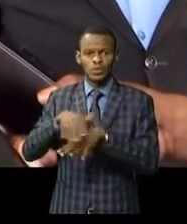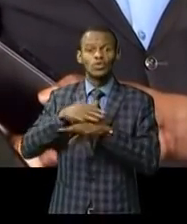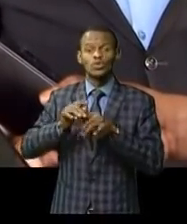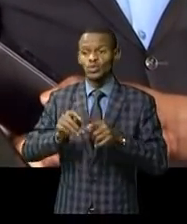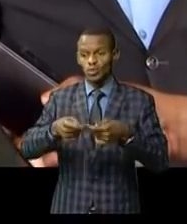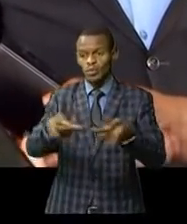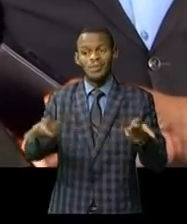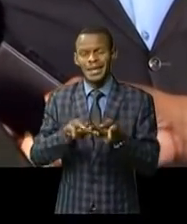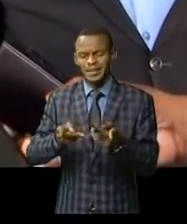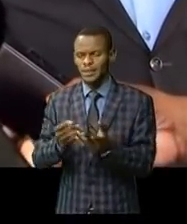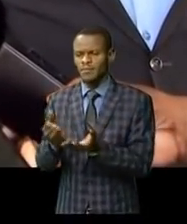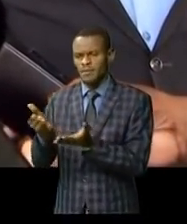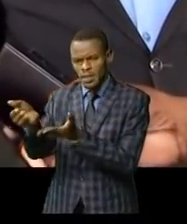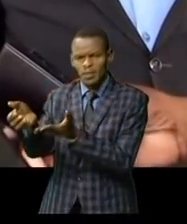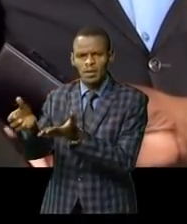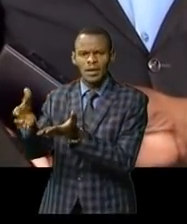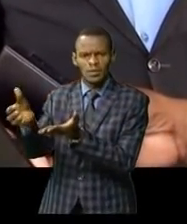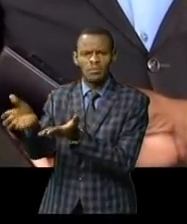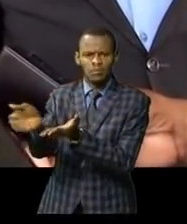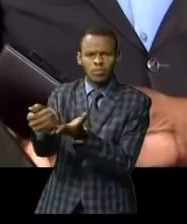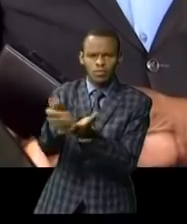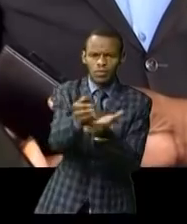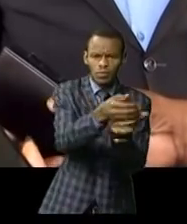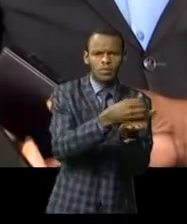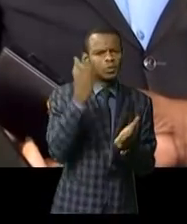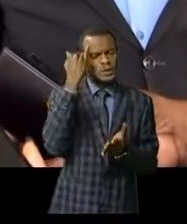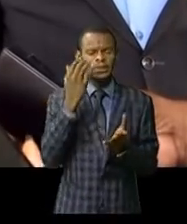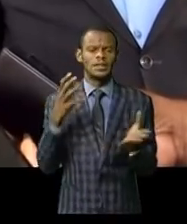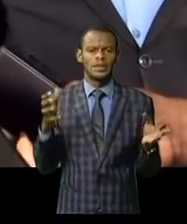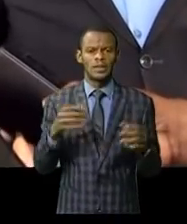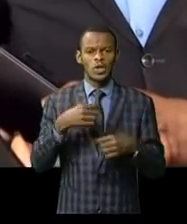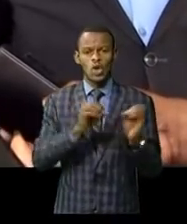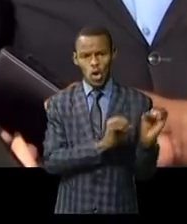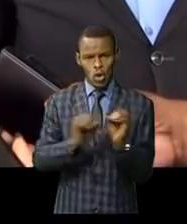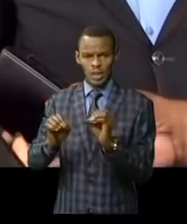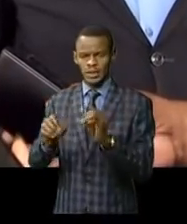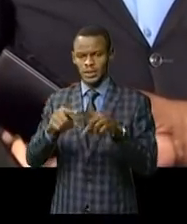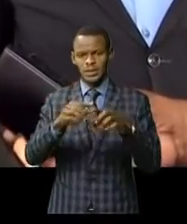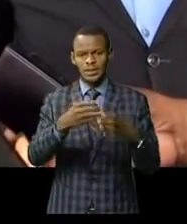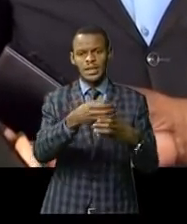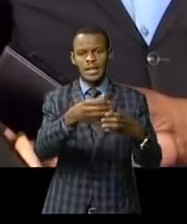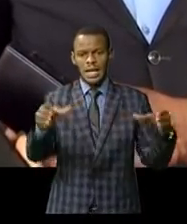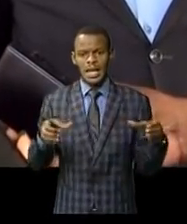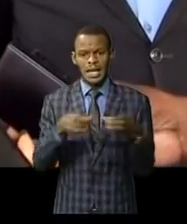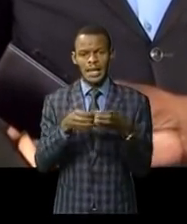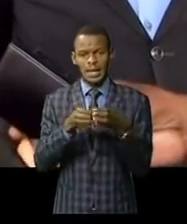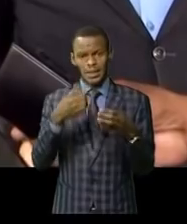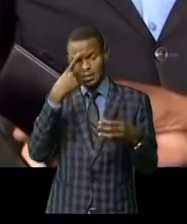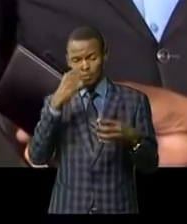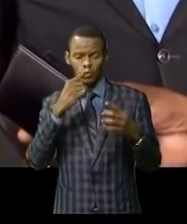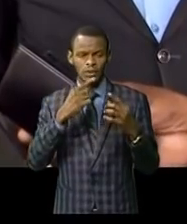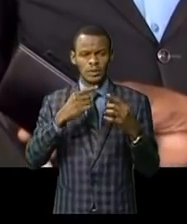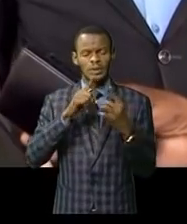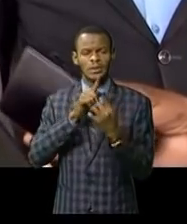de mettre en place le cadre de concertation pour la paix et appui au programme,